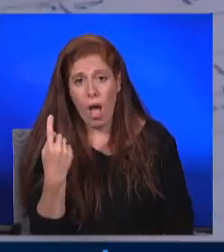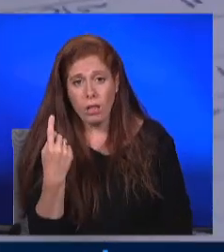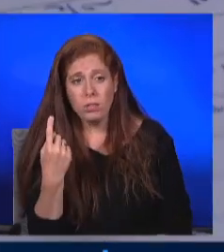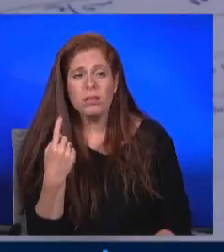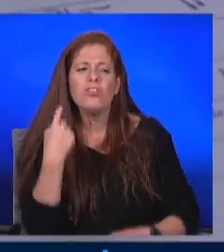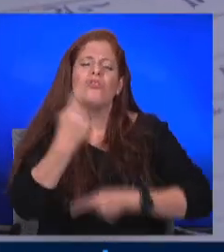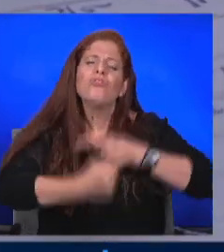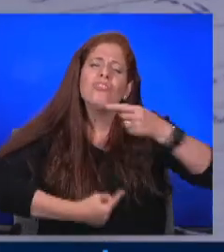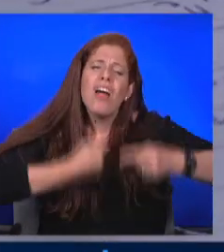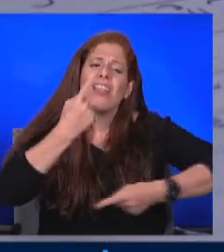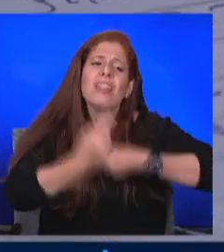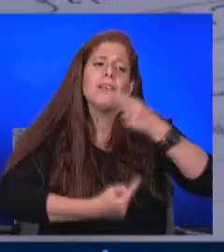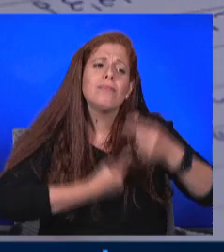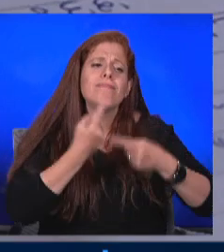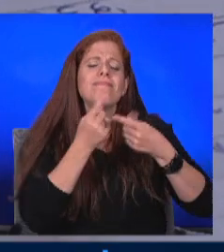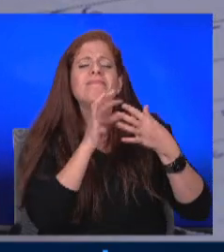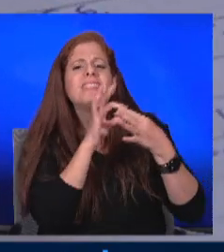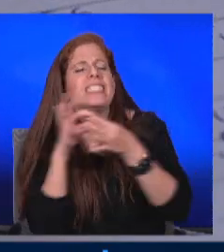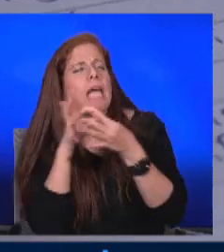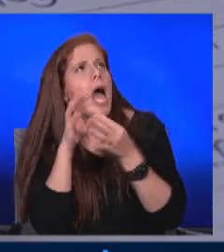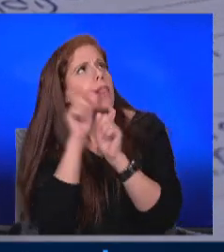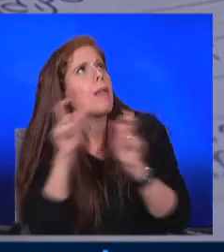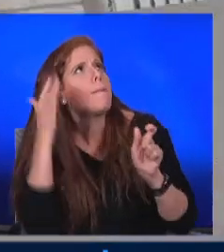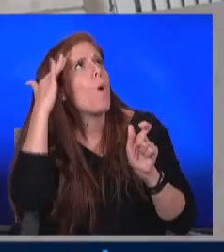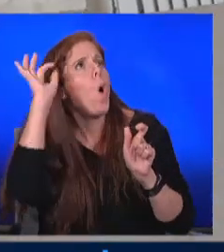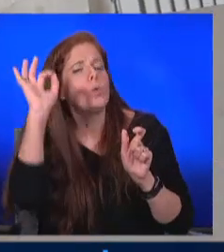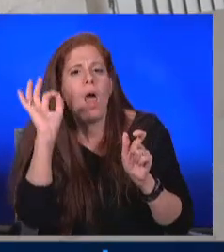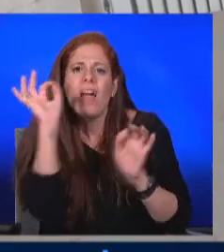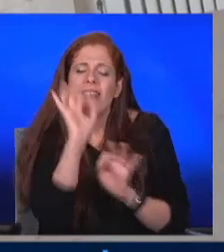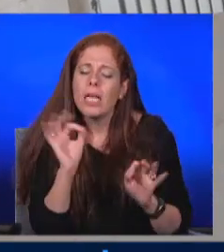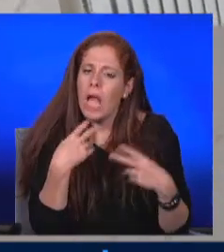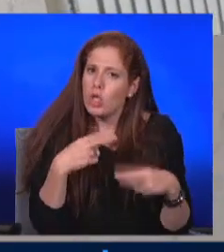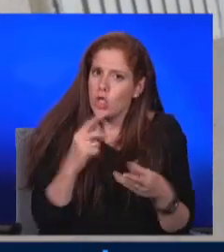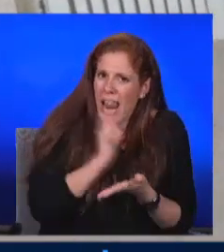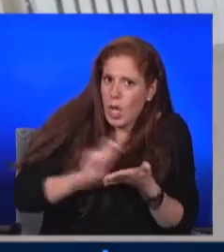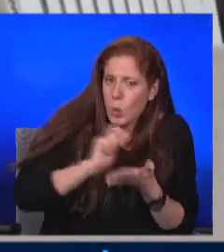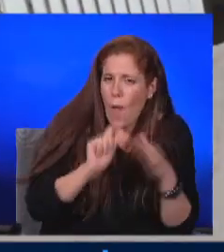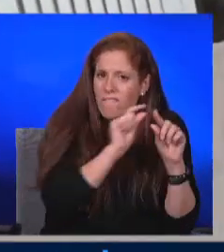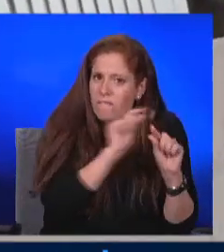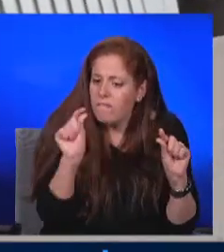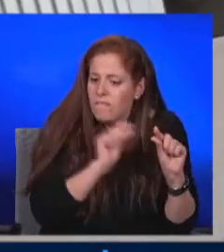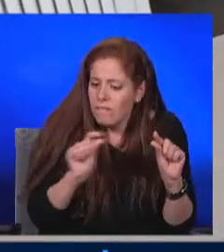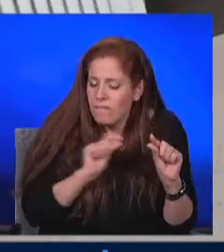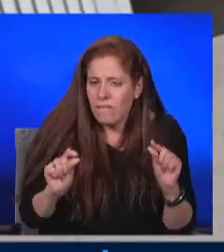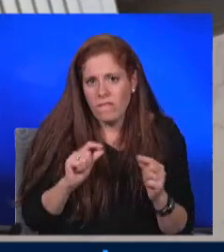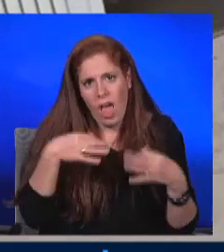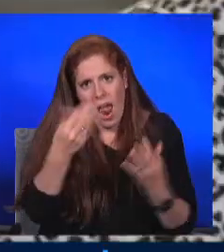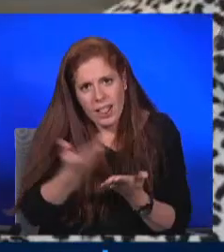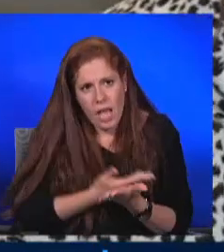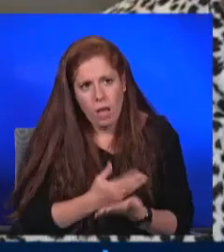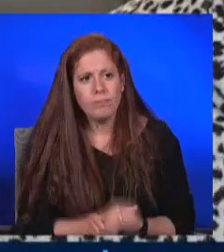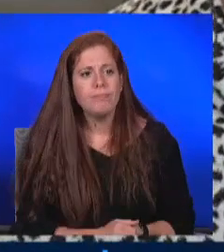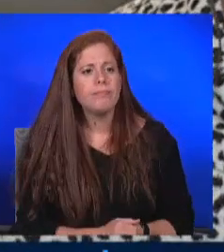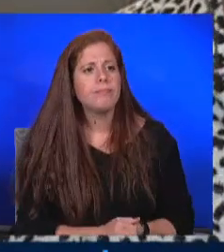רבות נסחת המילים בראשה, עדיין חשישה לכתוב אותן שורות שורות על הנייר. אני חושבת